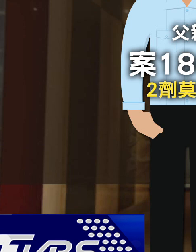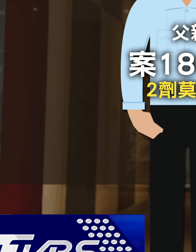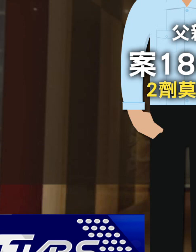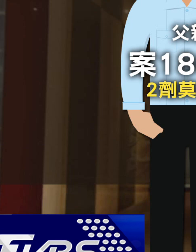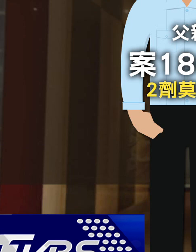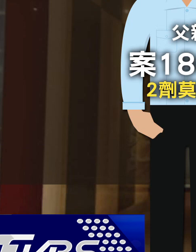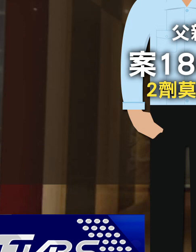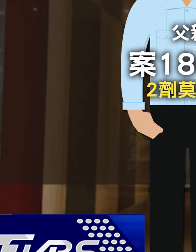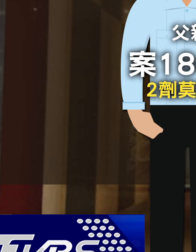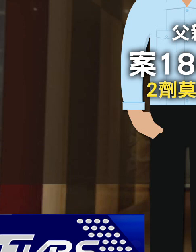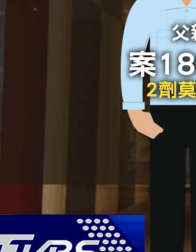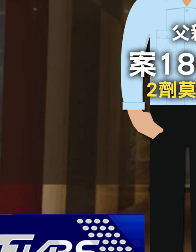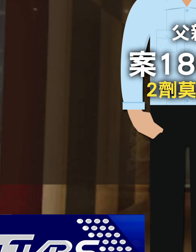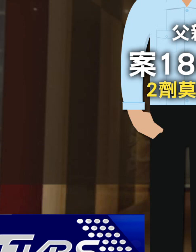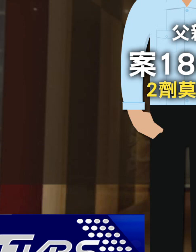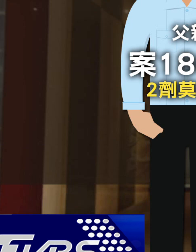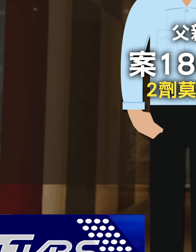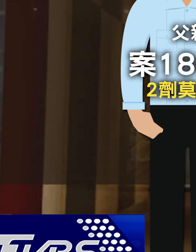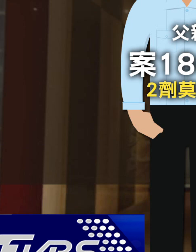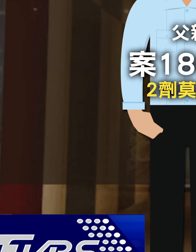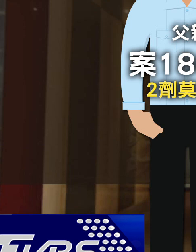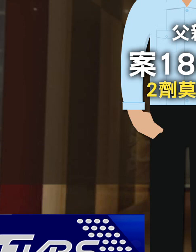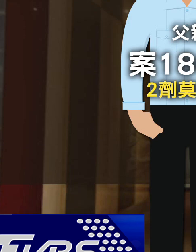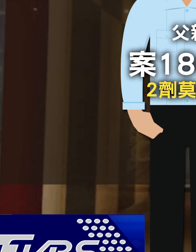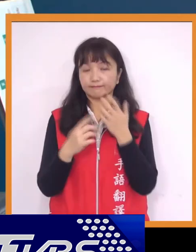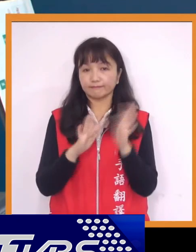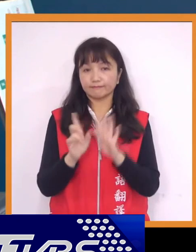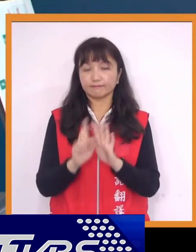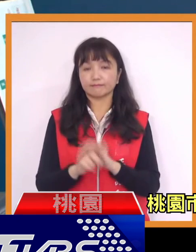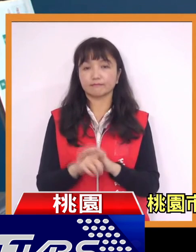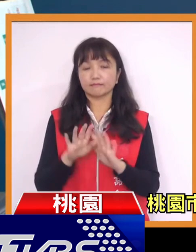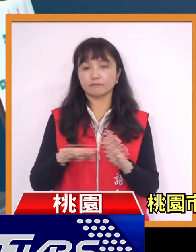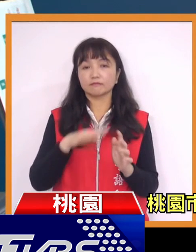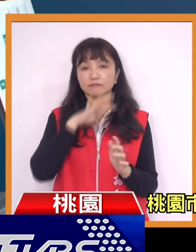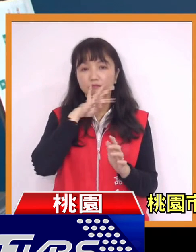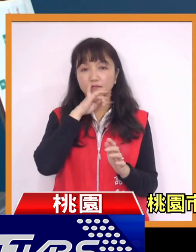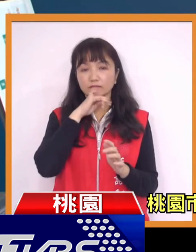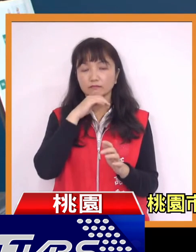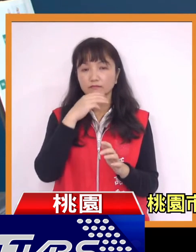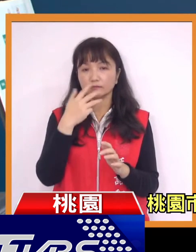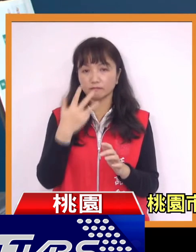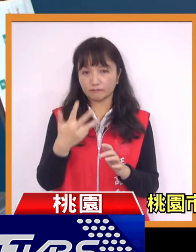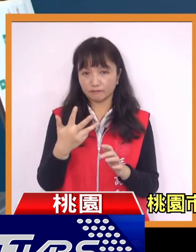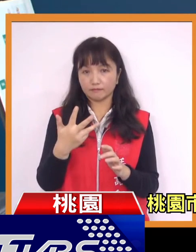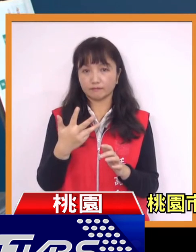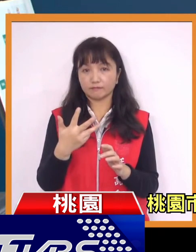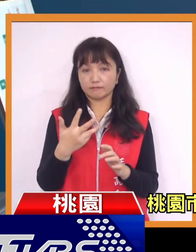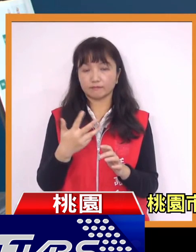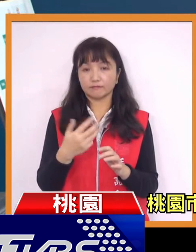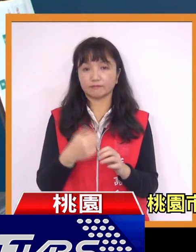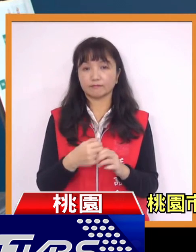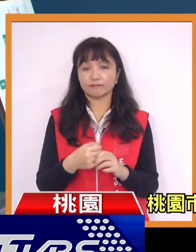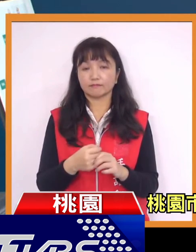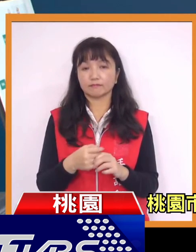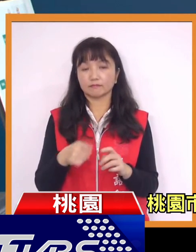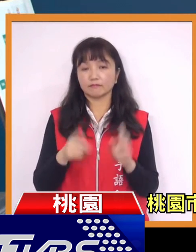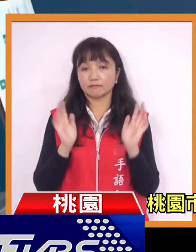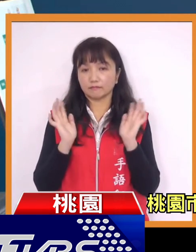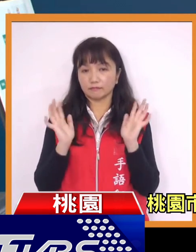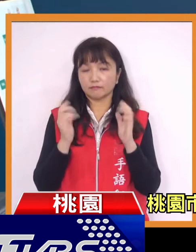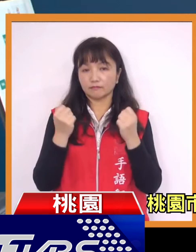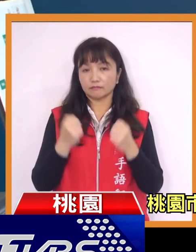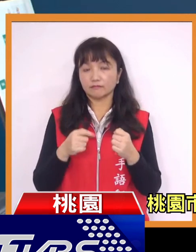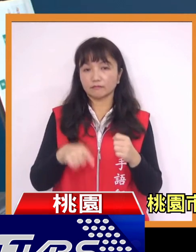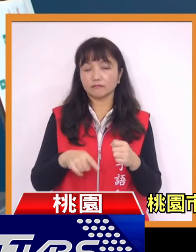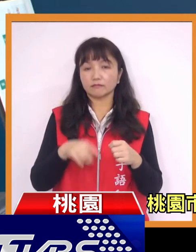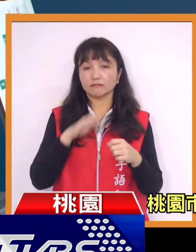居家隔离。2次采检，父子三人阳性确诊。 8岁的这个孩子哦，在信义